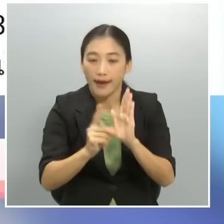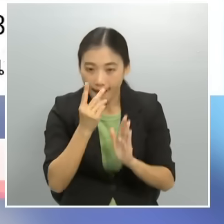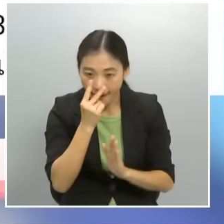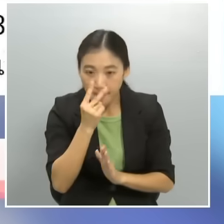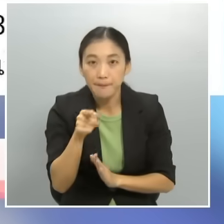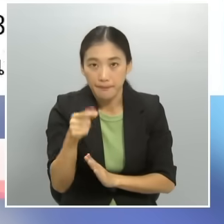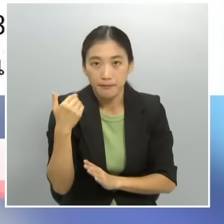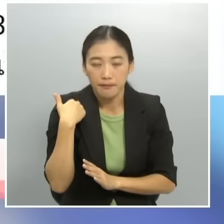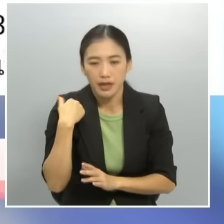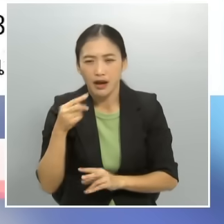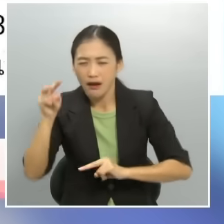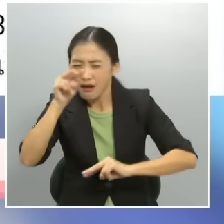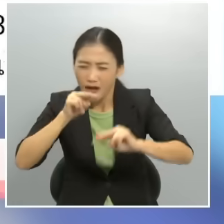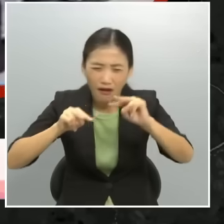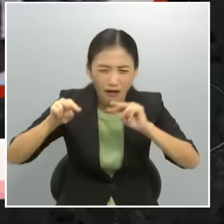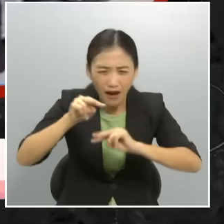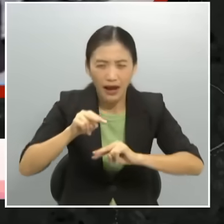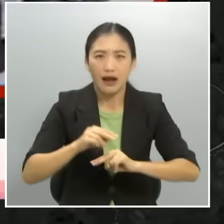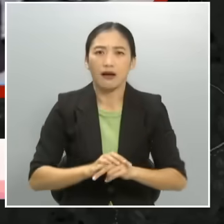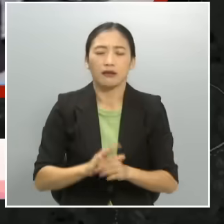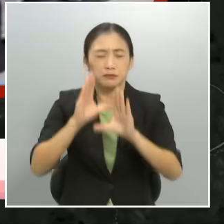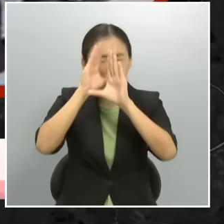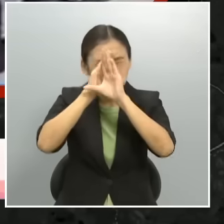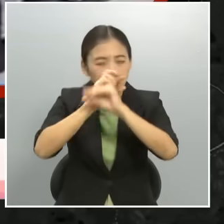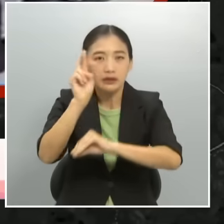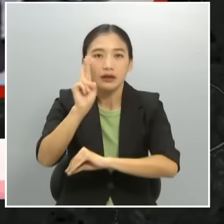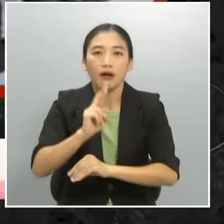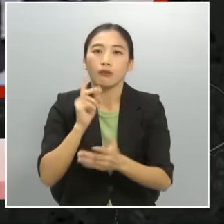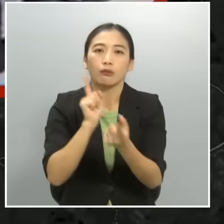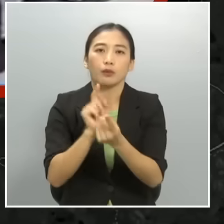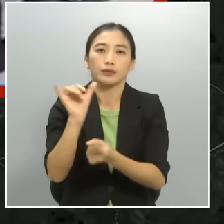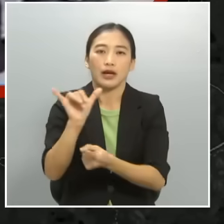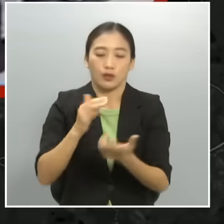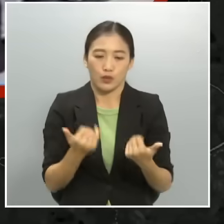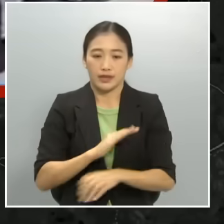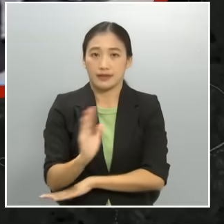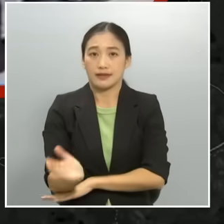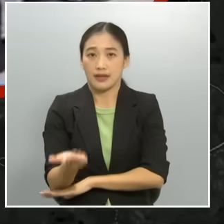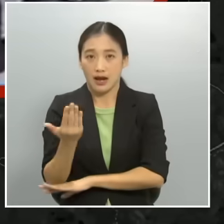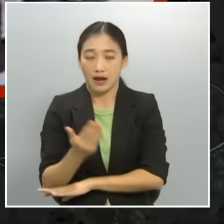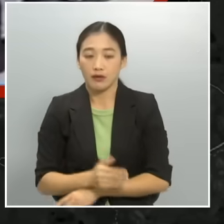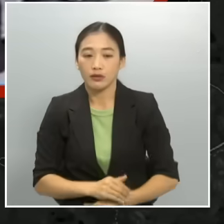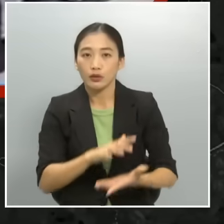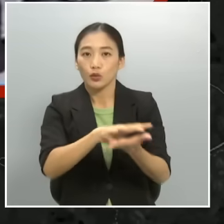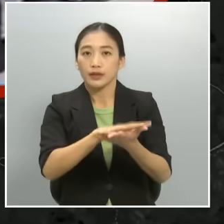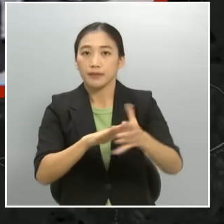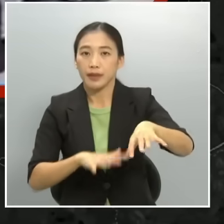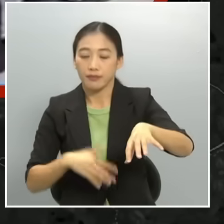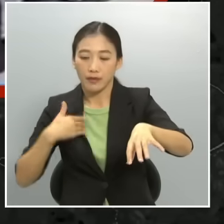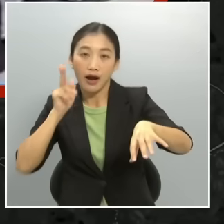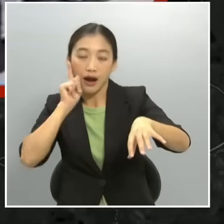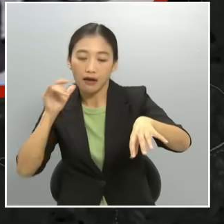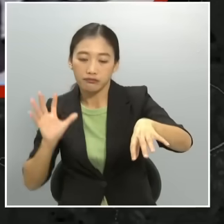าจนถึงเที่ยงคืนแต่ก็ยังไม่เจอตัวน้องเช้าวันนี้ทีมข่าวไปที่โรงเรียนจุดเกิดเหตุค่ะไปถามครูไปถามผู้บริหารโรงเ